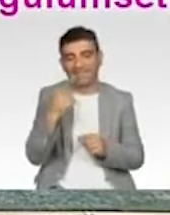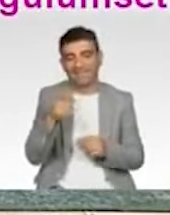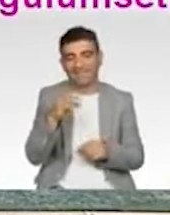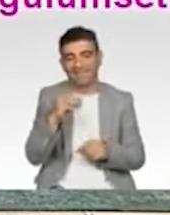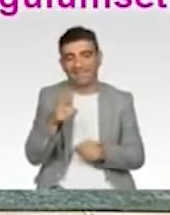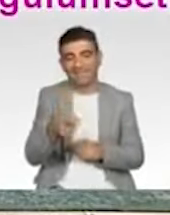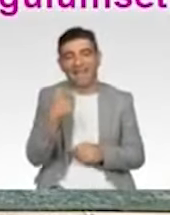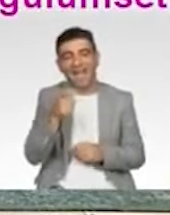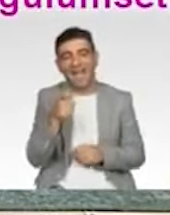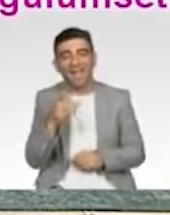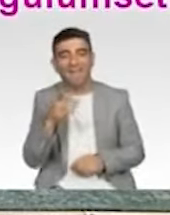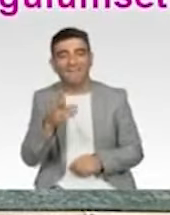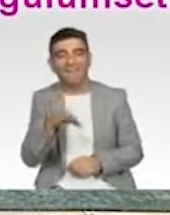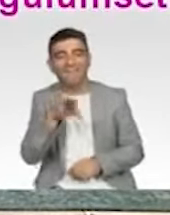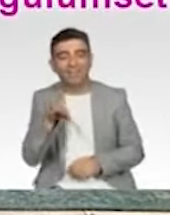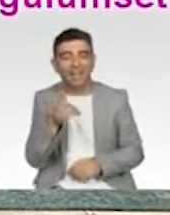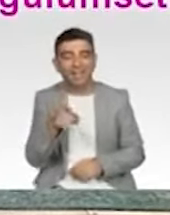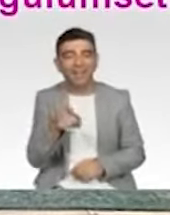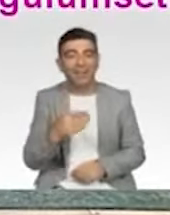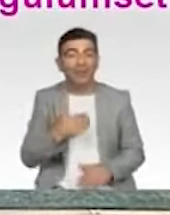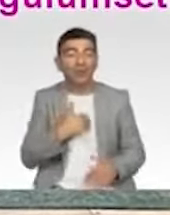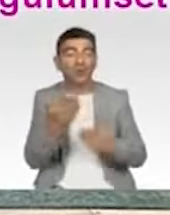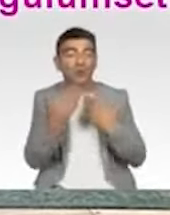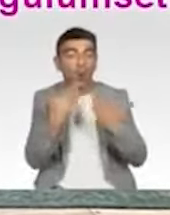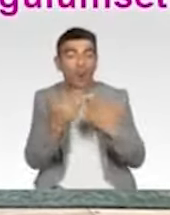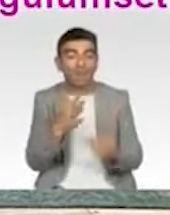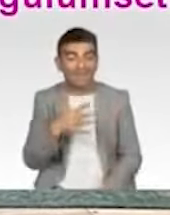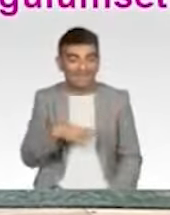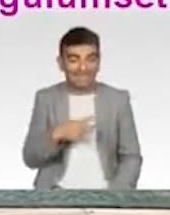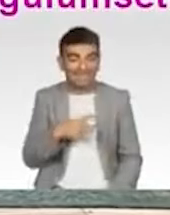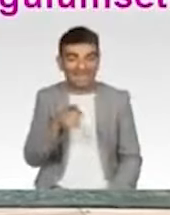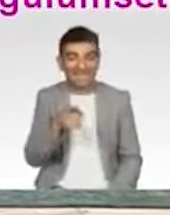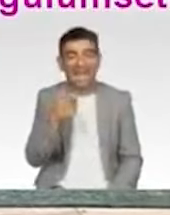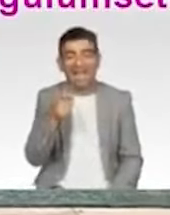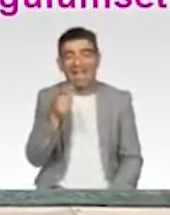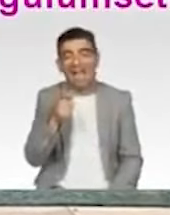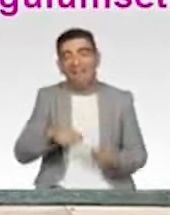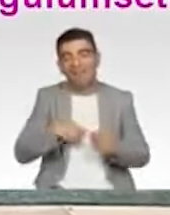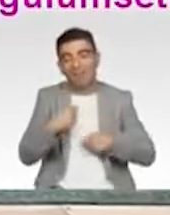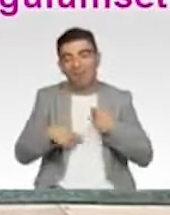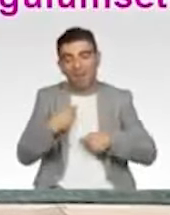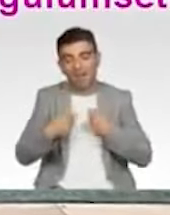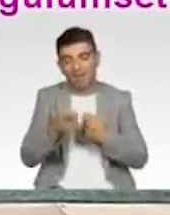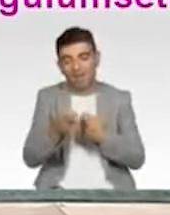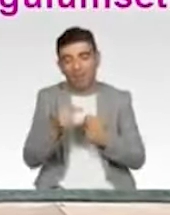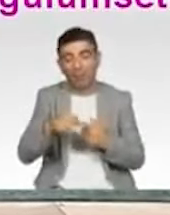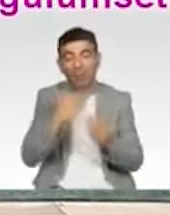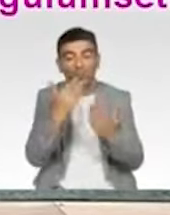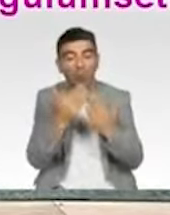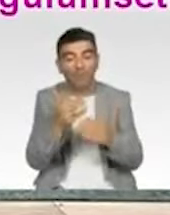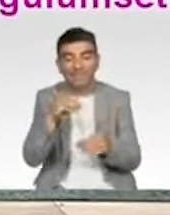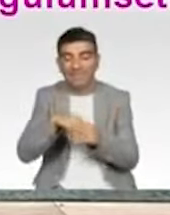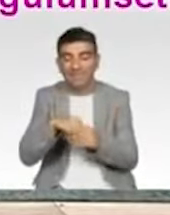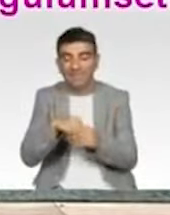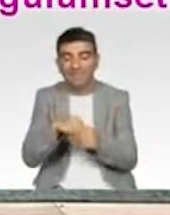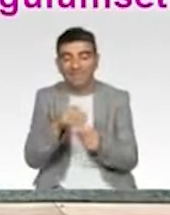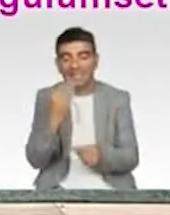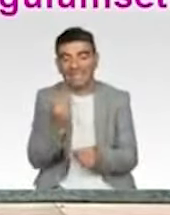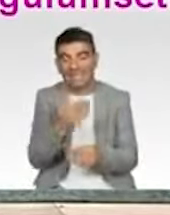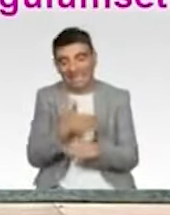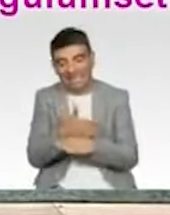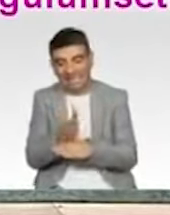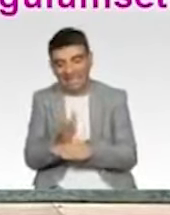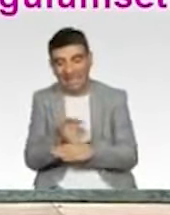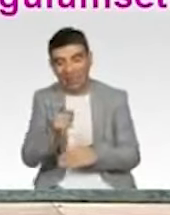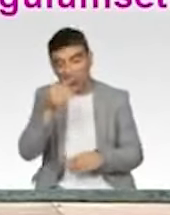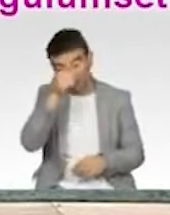ne kahve ister ne kahvehane, gönül sohbet ister, kahve bahane. Ya yani bunlar sohbetin yanında iyi giden şeyler. Ama şu problemi biliyoruz.